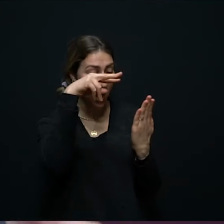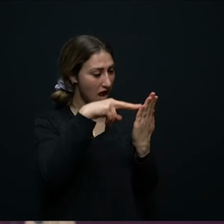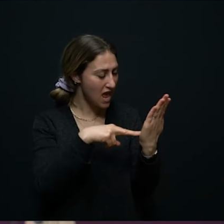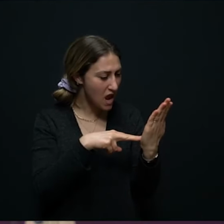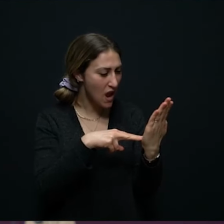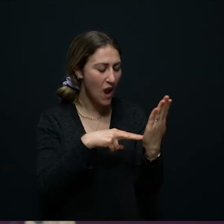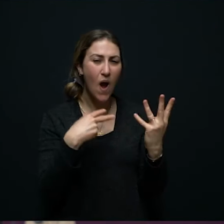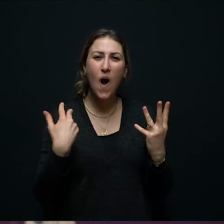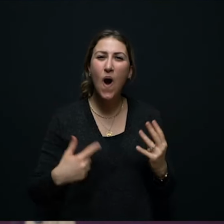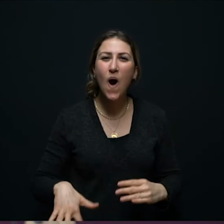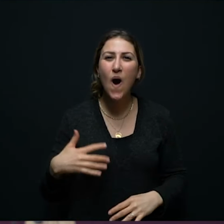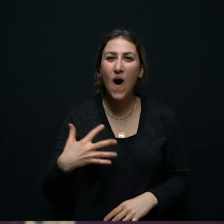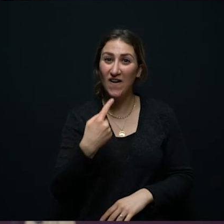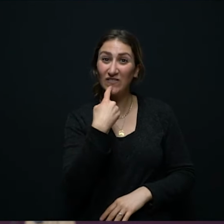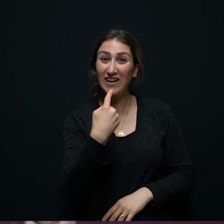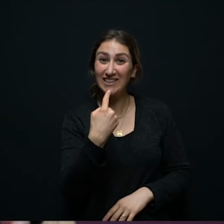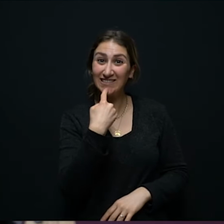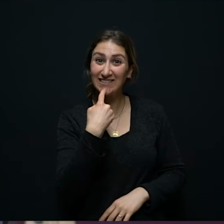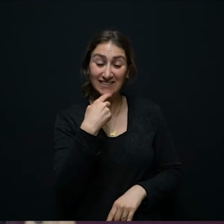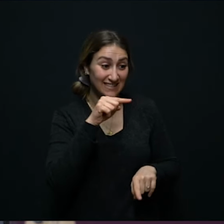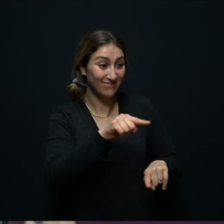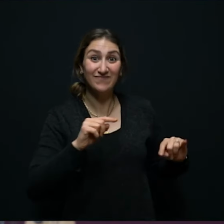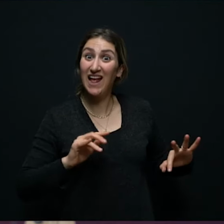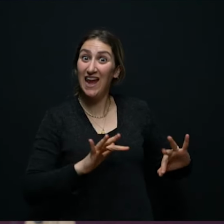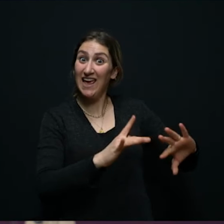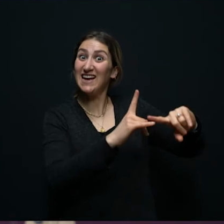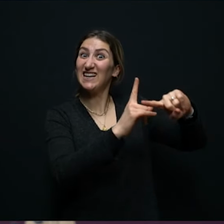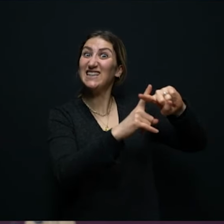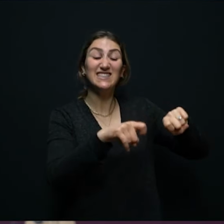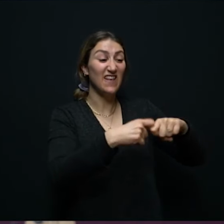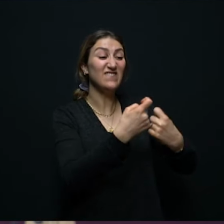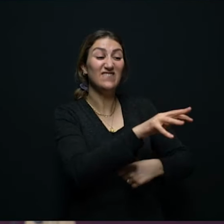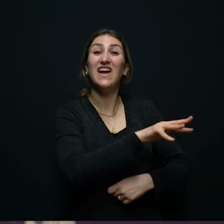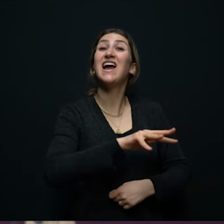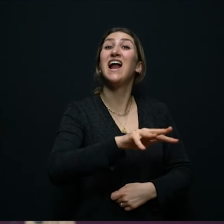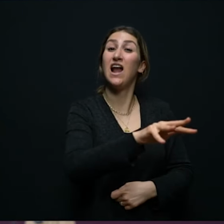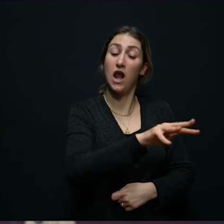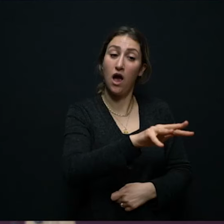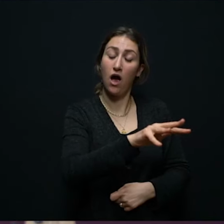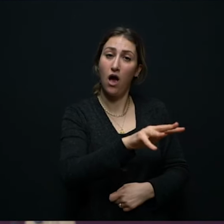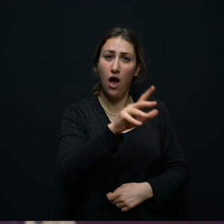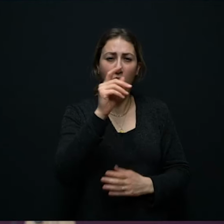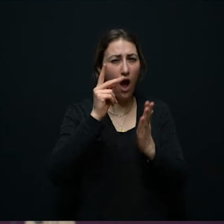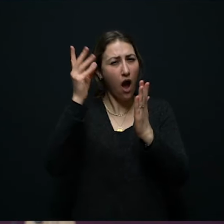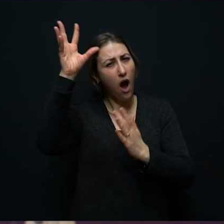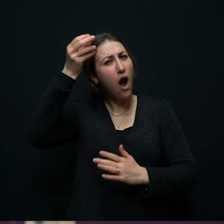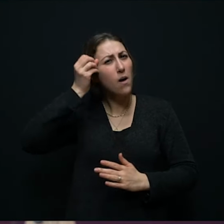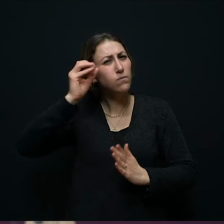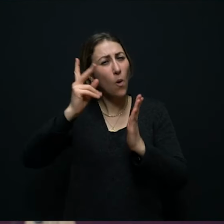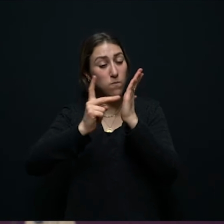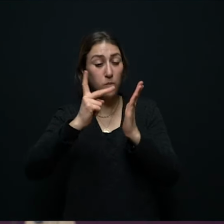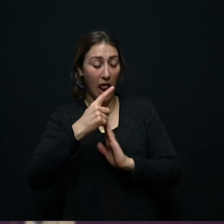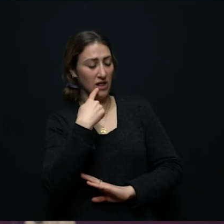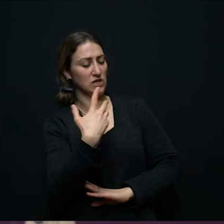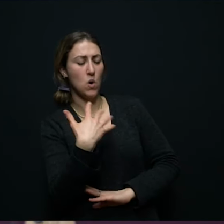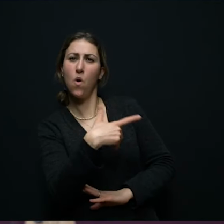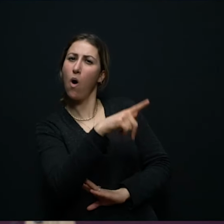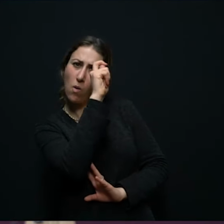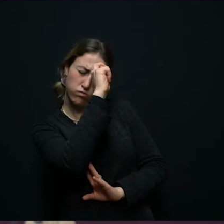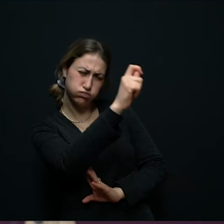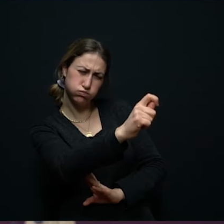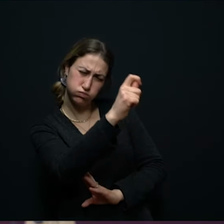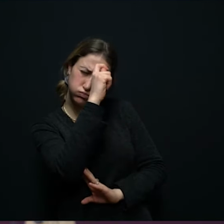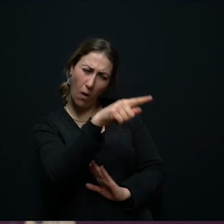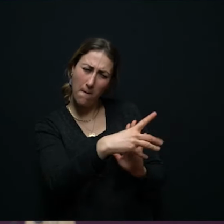pour toute une région pour tout un espace géographique et paul souhaite pour eux encore plus